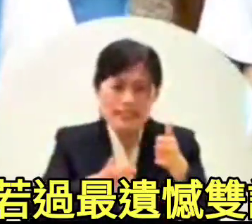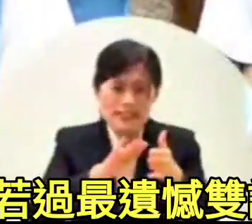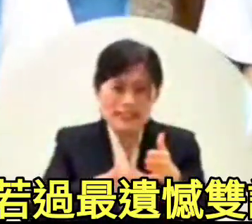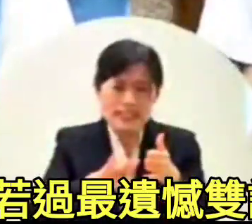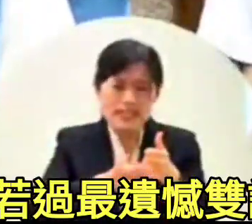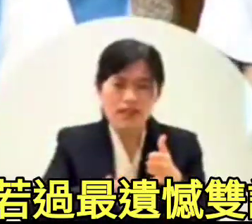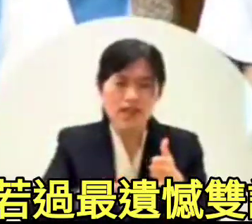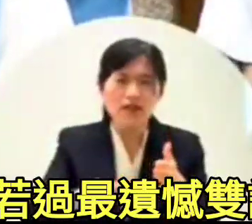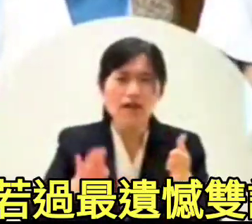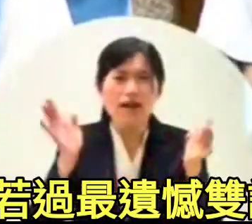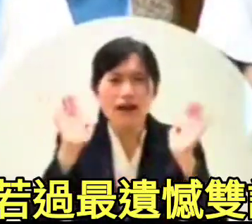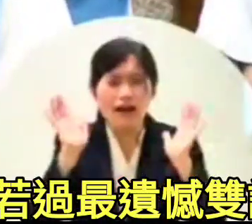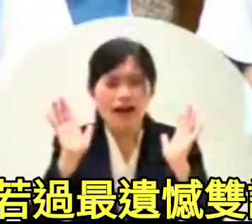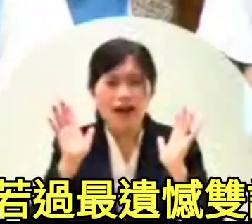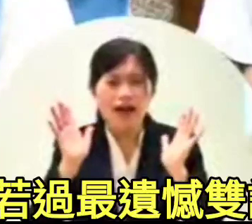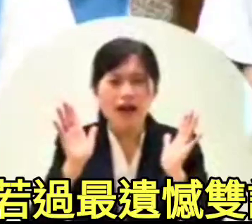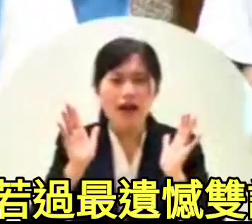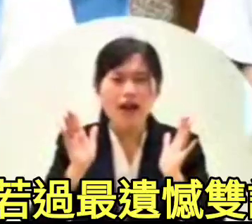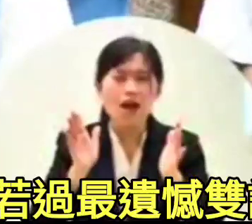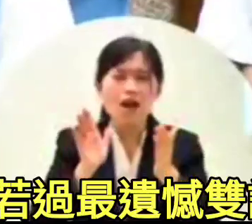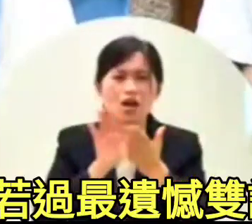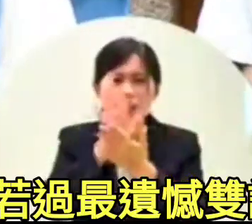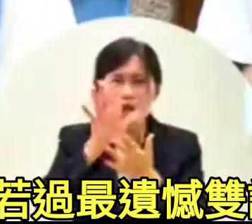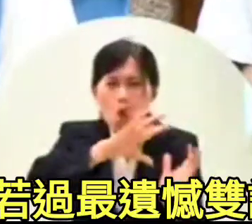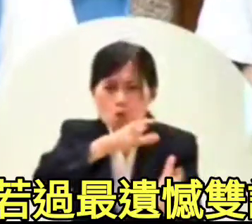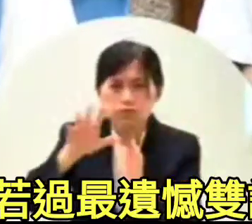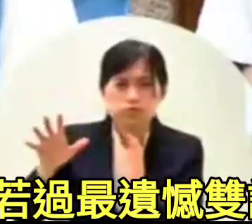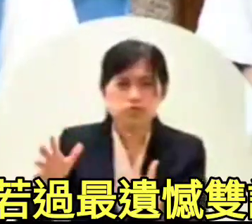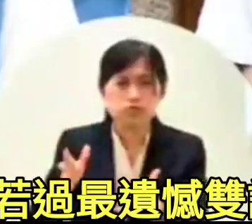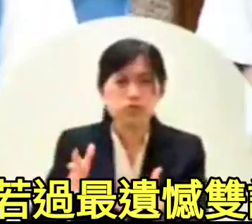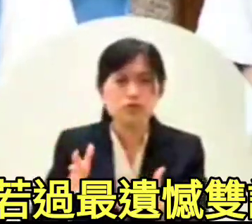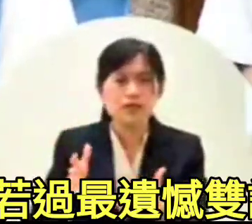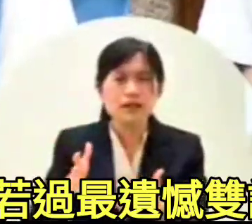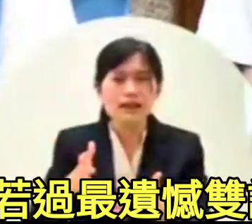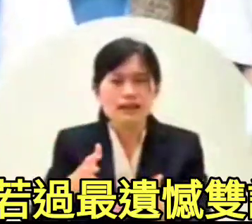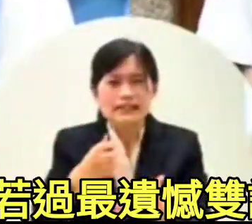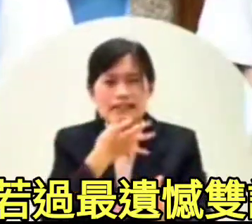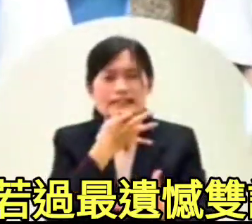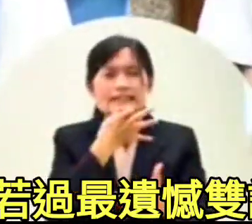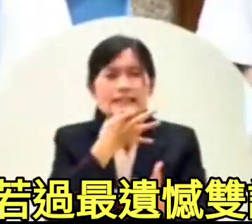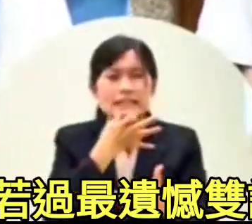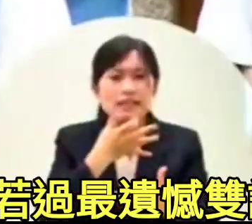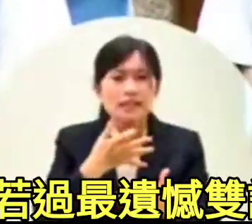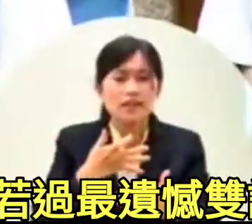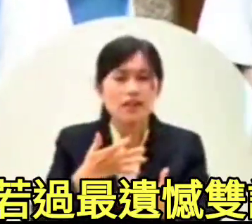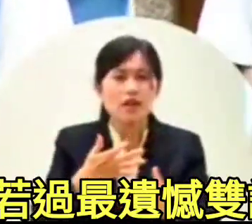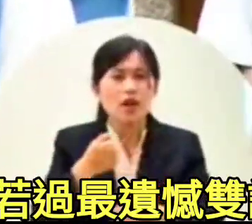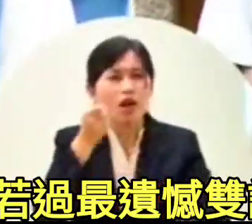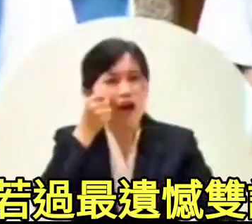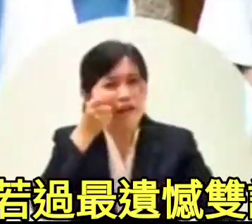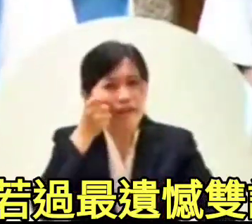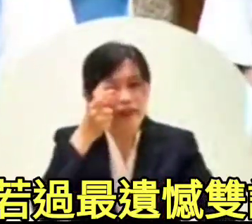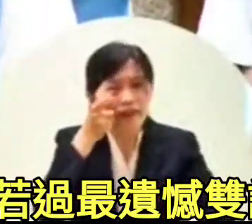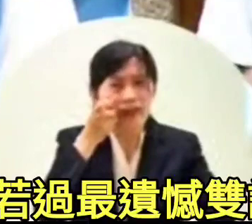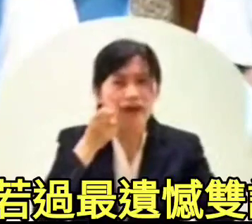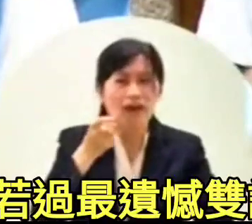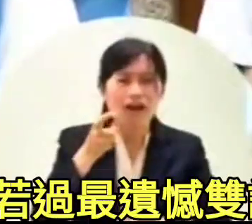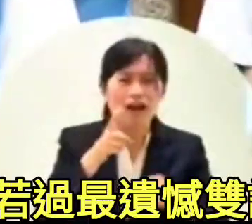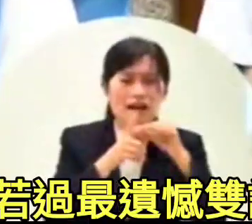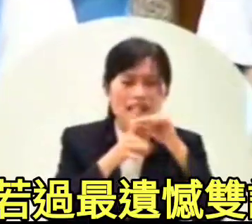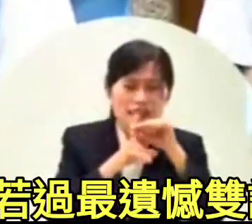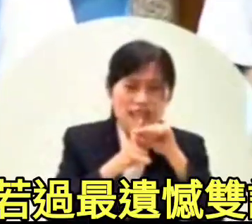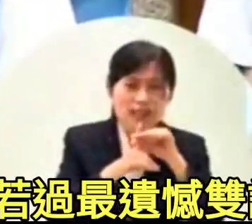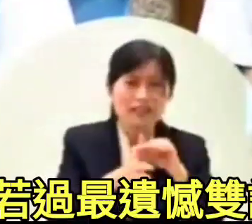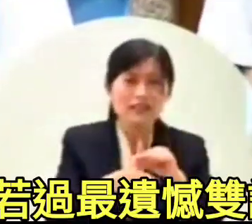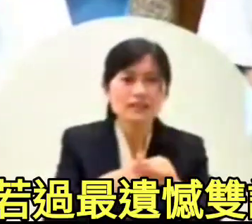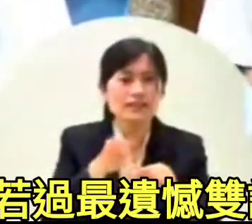一代的前途会非常辛苦。下一代的高雄子弟绝对不会跟台南、台中、基隆竞争，下一代的高雄